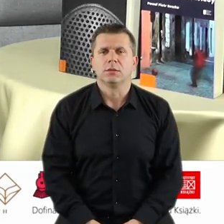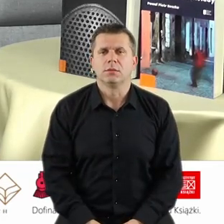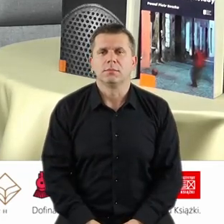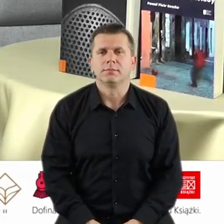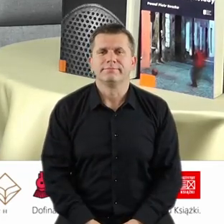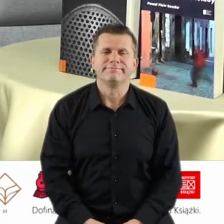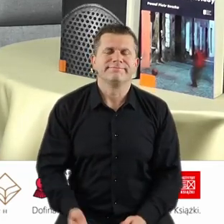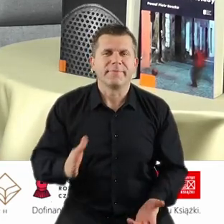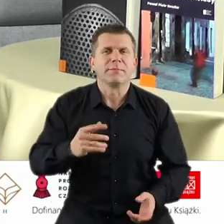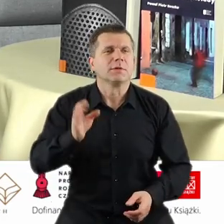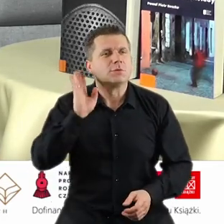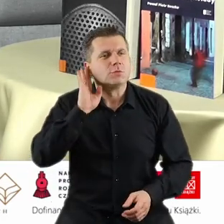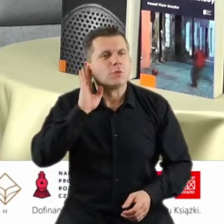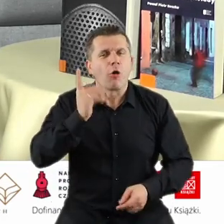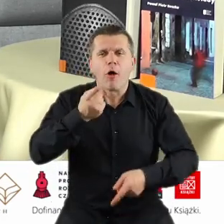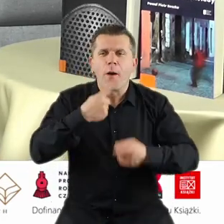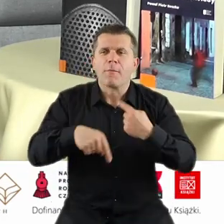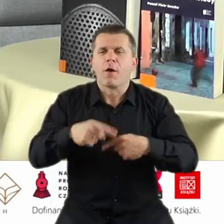no nie brzmi to